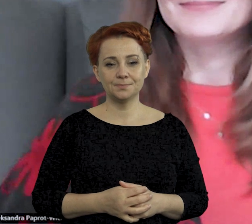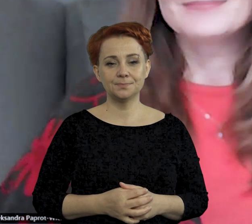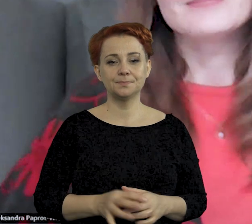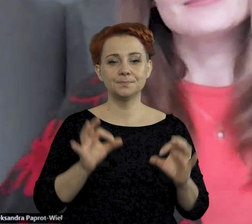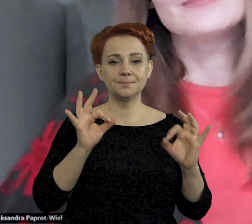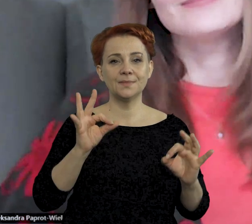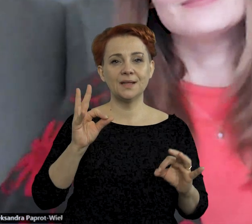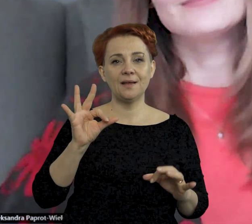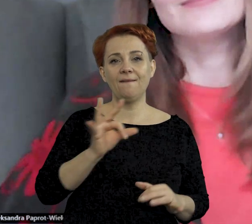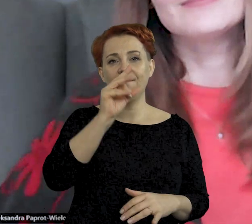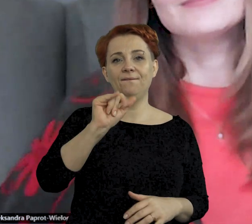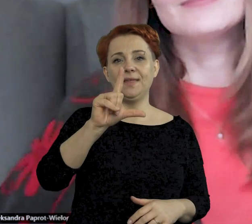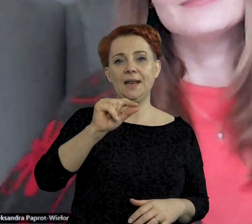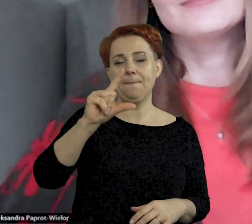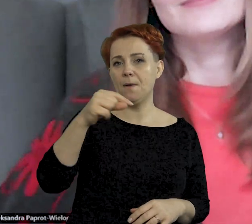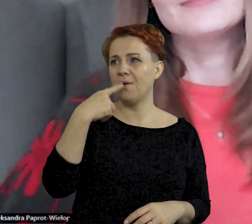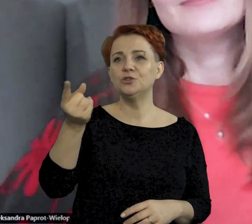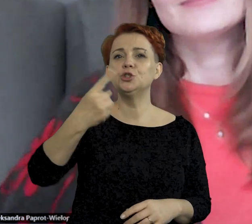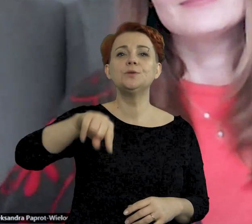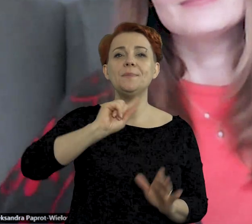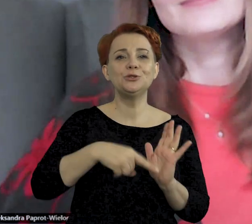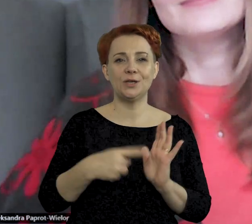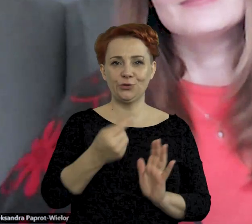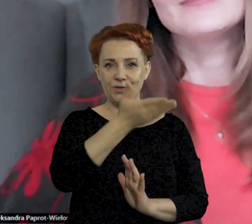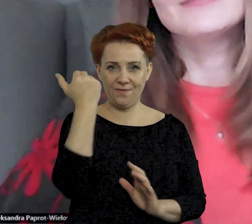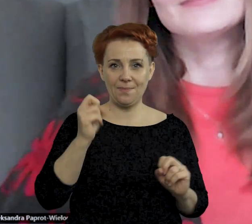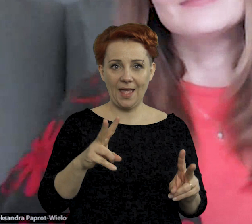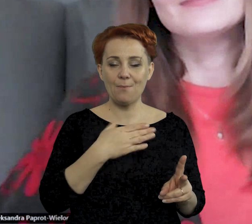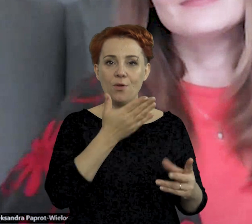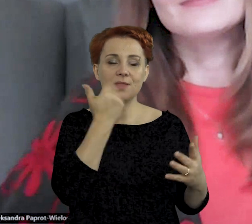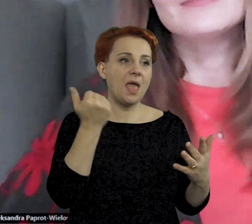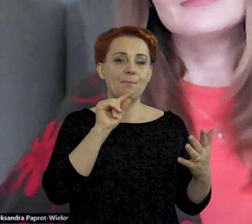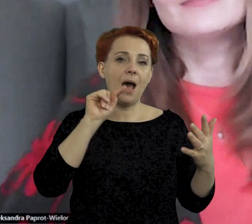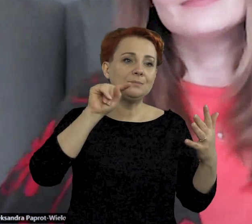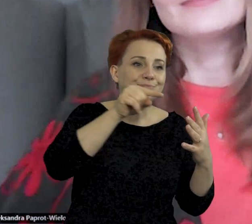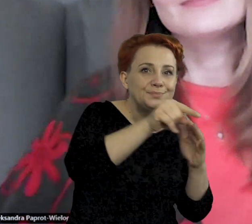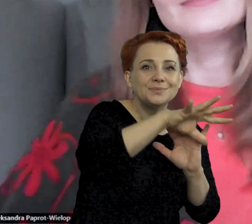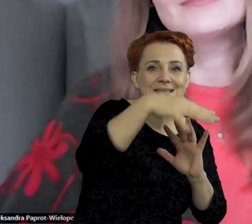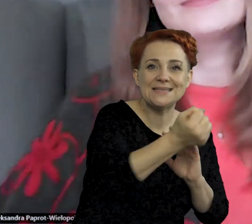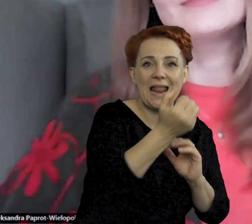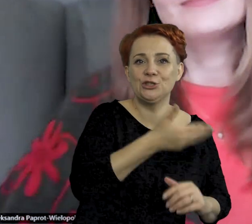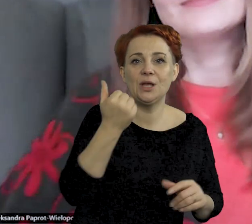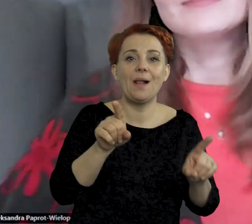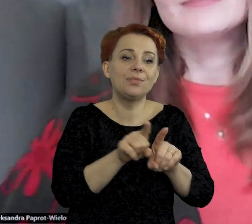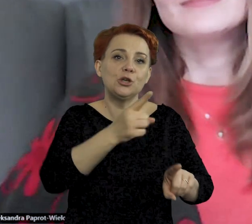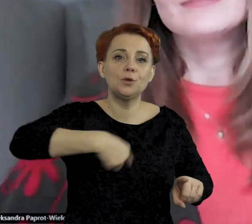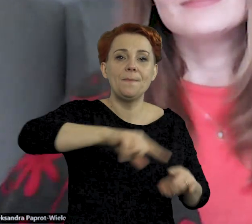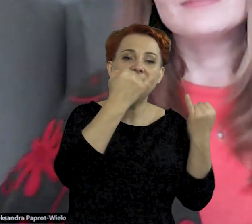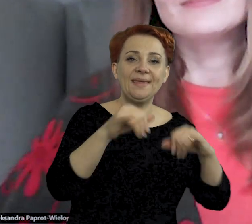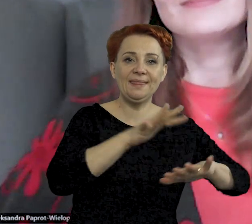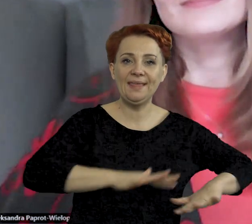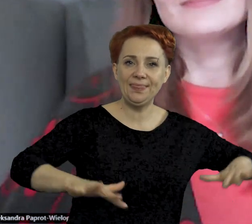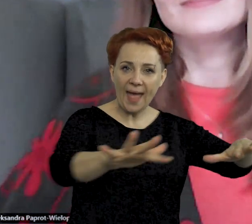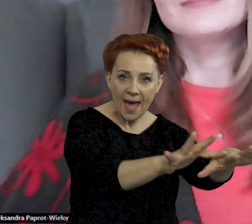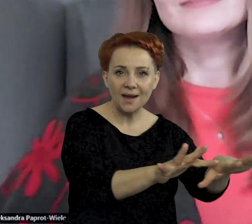powiedziałeś, że często nie wiemy, no tak, bo nie docieramy, nie mamy świadomości, bądź poruszamy się po innym terenie, czy to terenie faktycznym, czy to